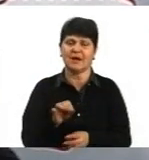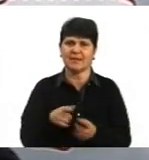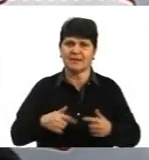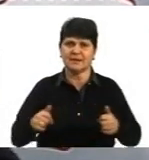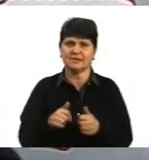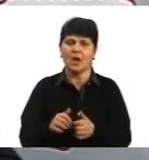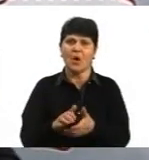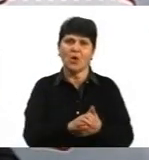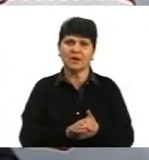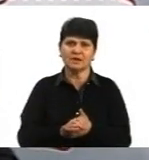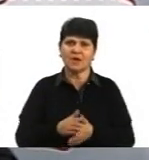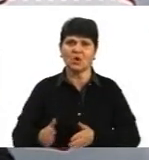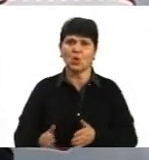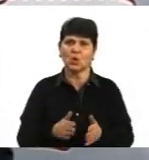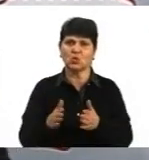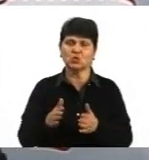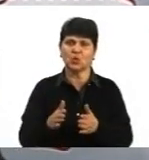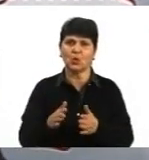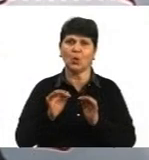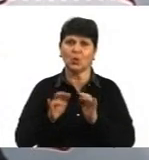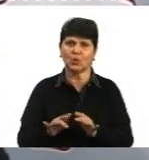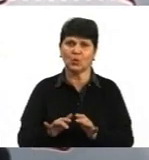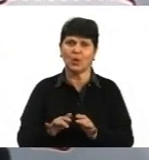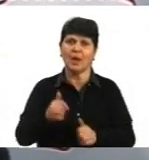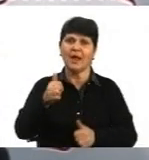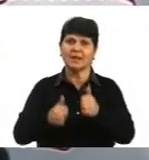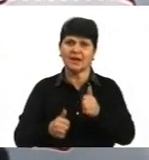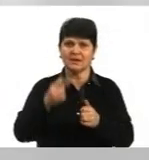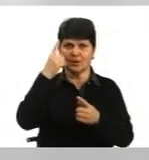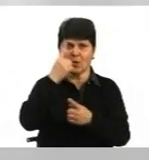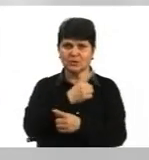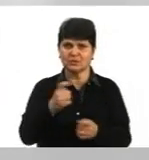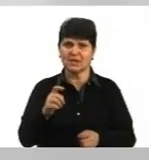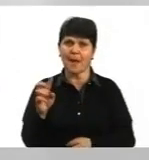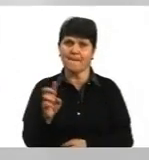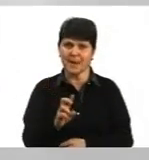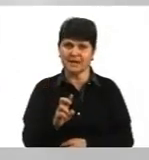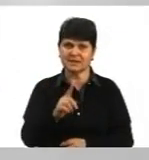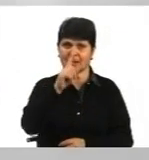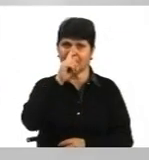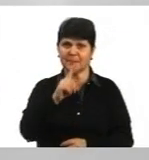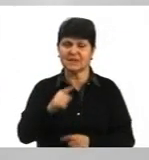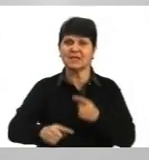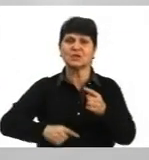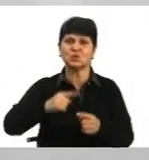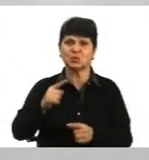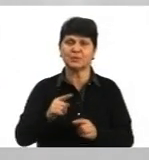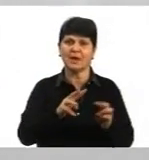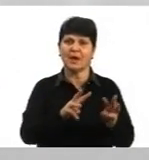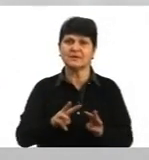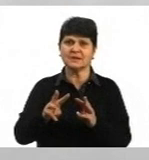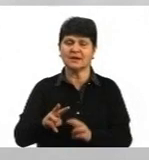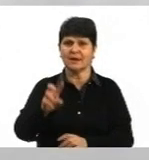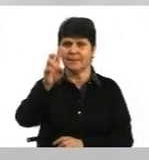руху оголосила тендер у березні цього року. Ми демонструємо наступну інфографіку. Це сайт Держзакупівлі